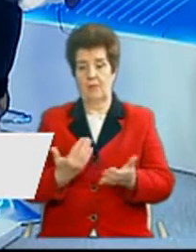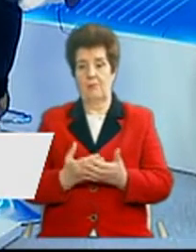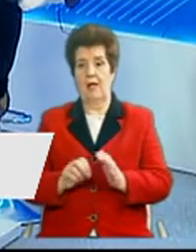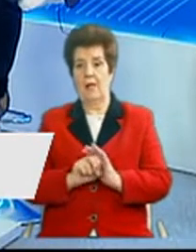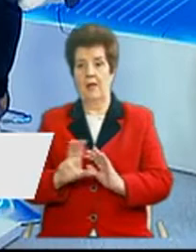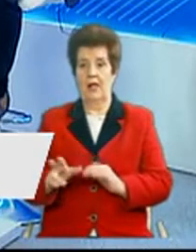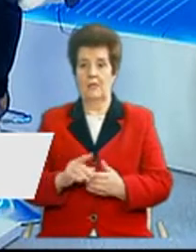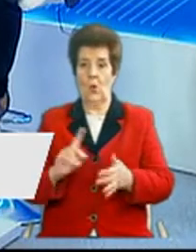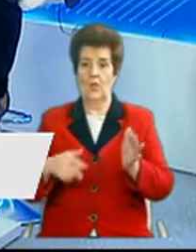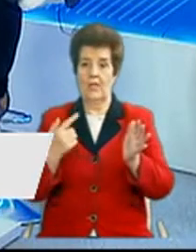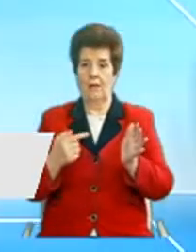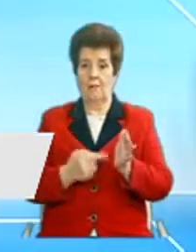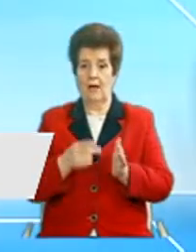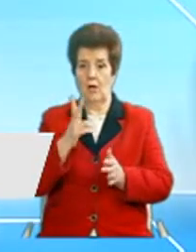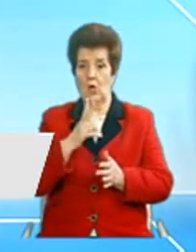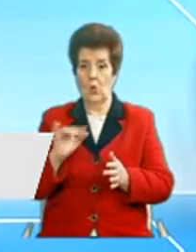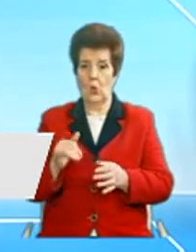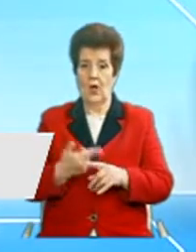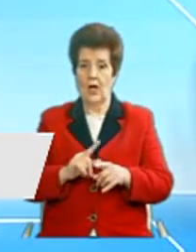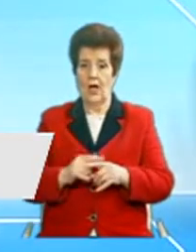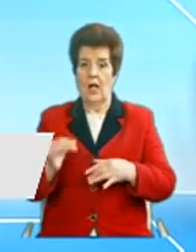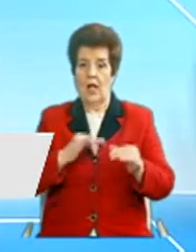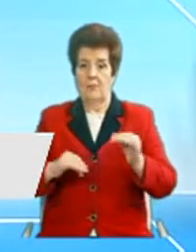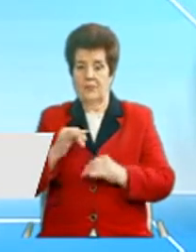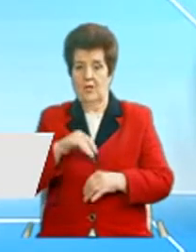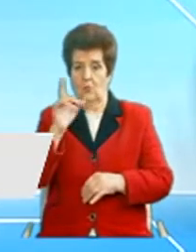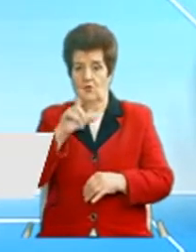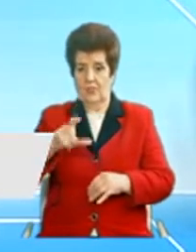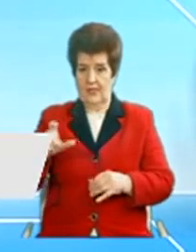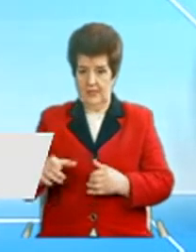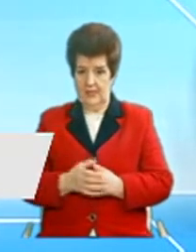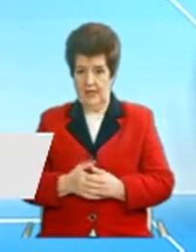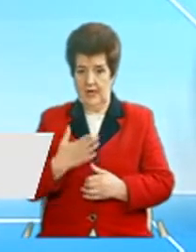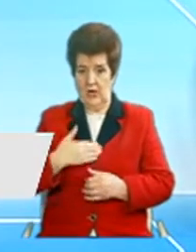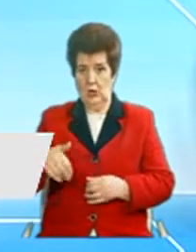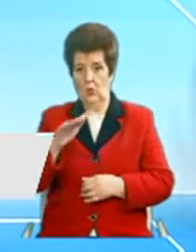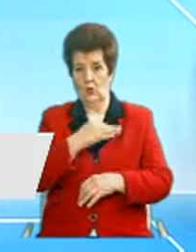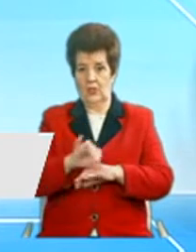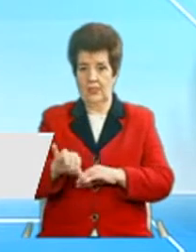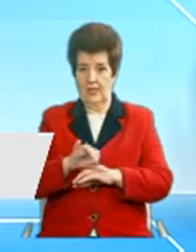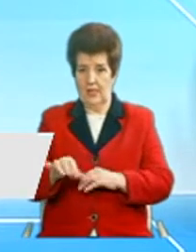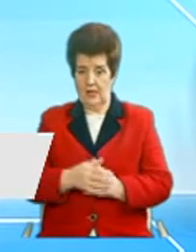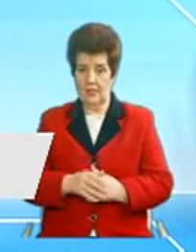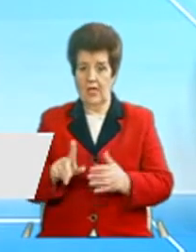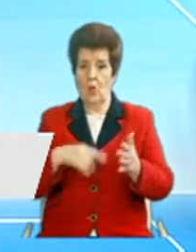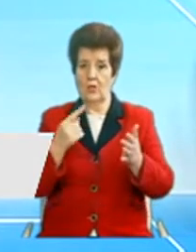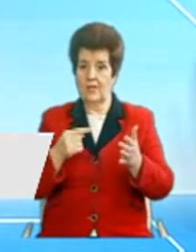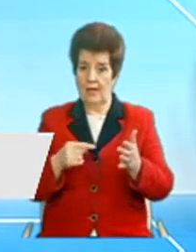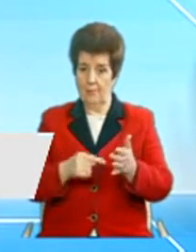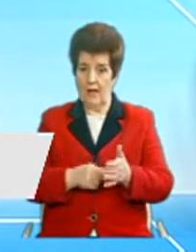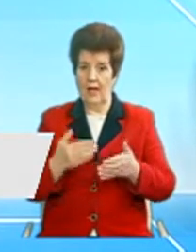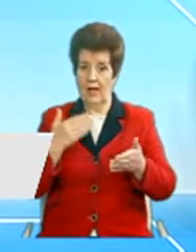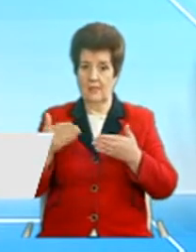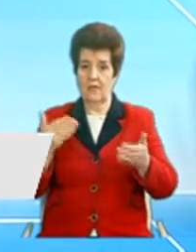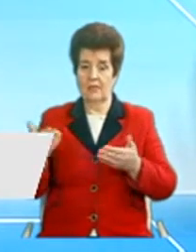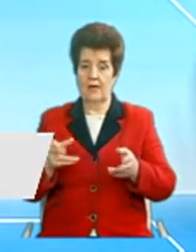E o întrebare pe care am discutat-o și cu cetățenii noștri din diaspora. E o întrebare care mi este adresată